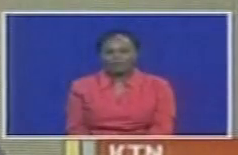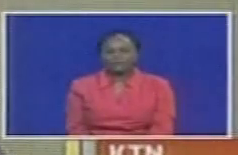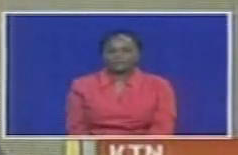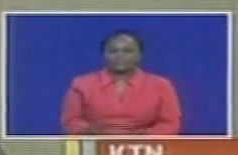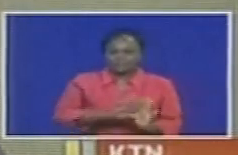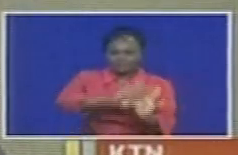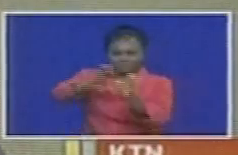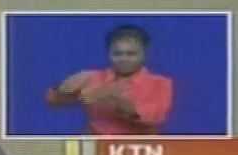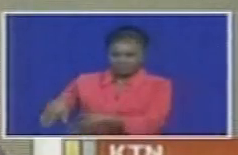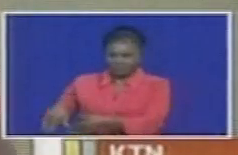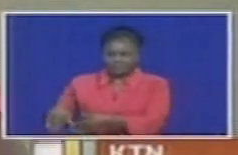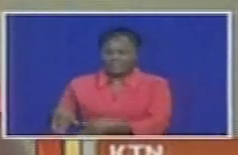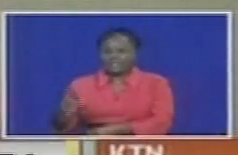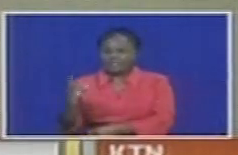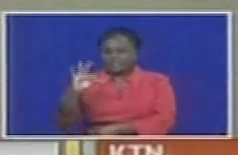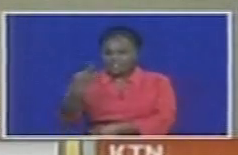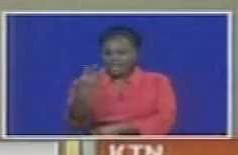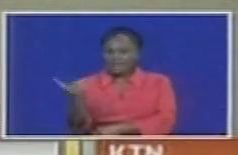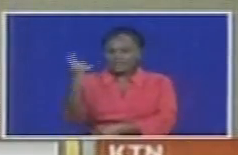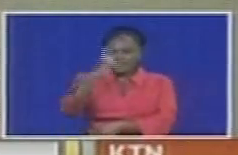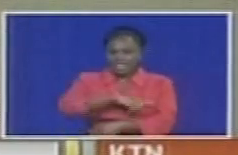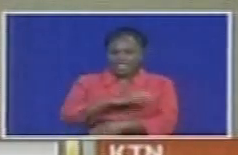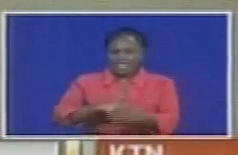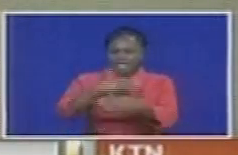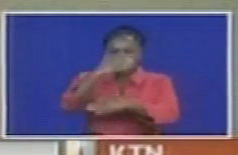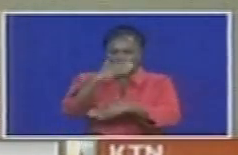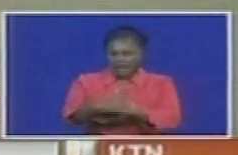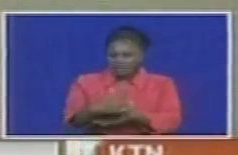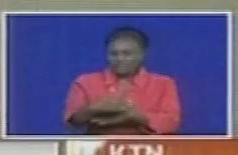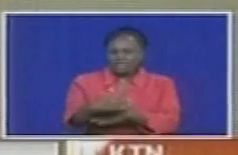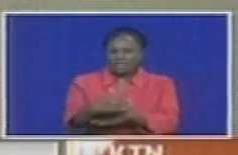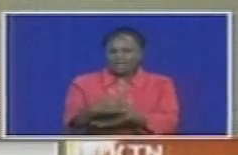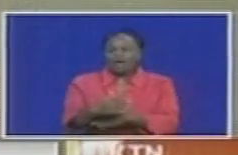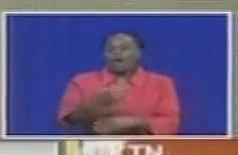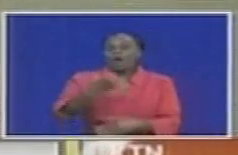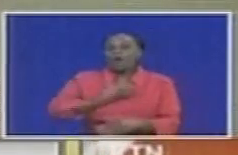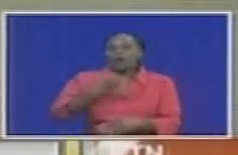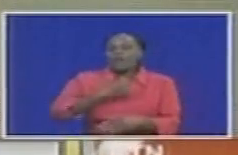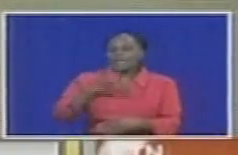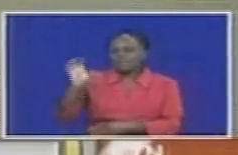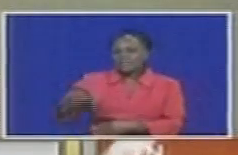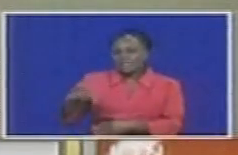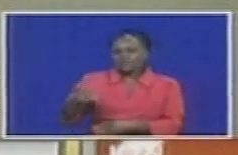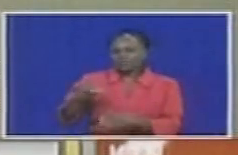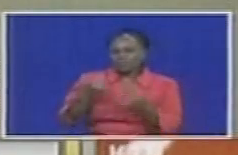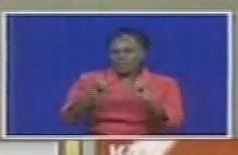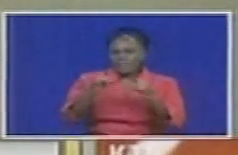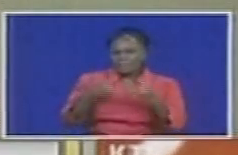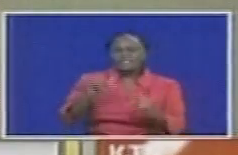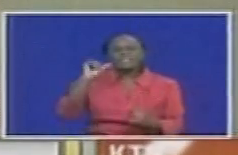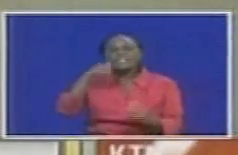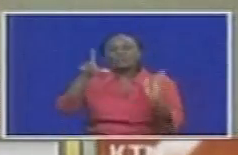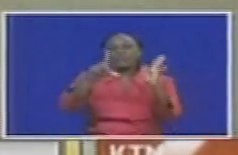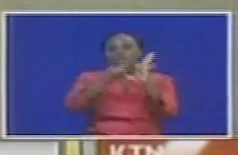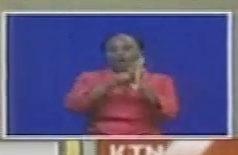Tukiachana na hayo, ikiwa ni siku ya tatu baada ya makataa ya serikali kwa wamiliki wa matatu kutekeleza sheria mpya za barabarani kwa magari ya